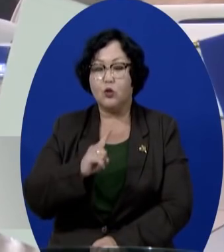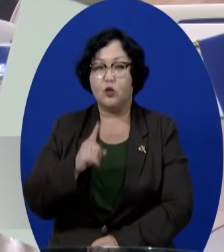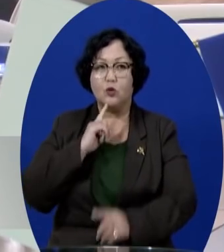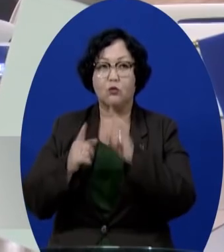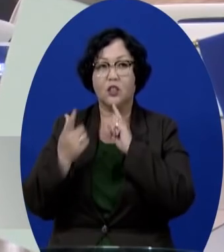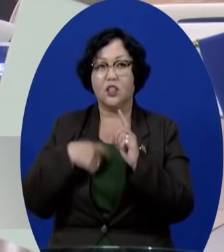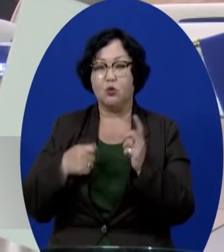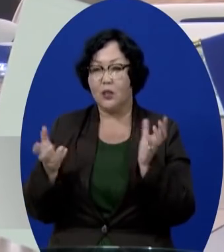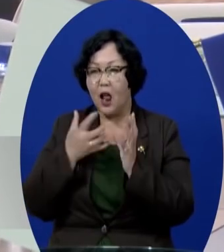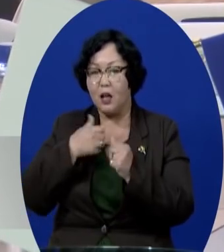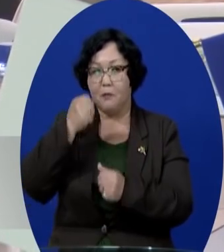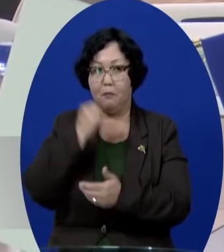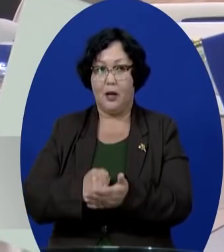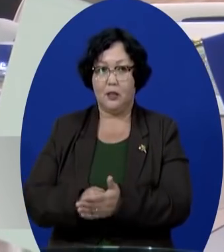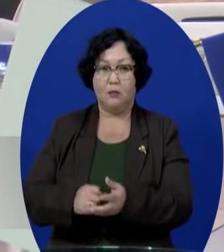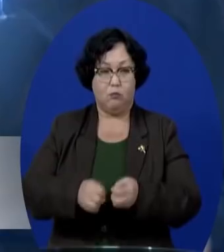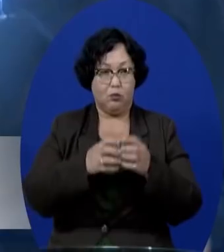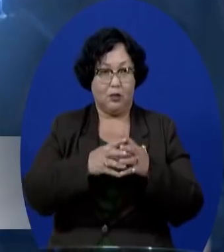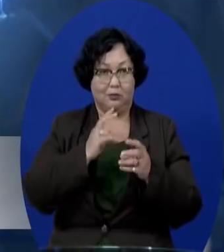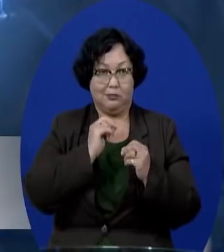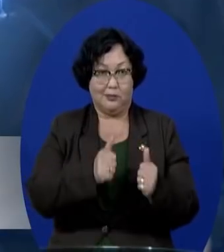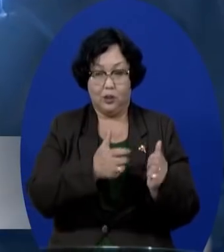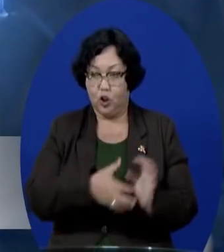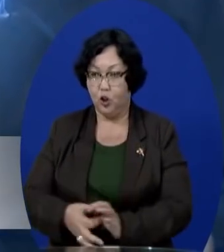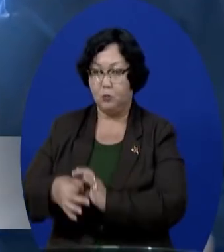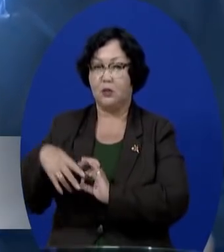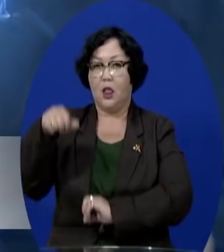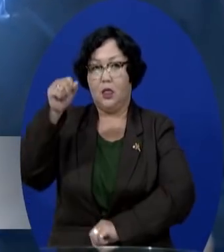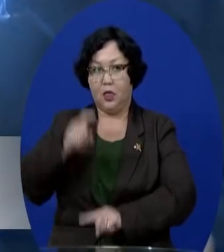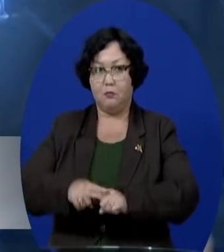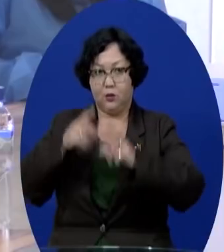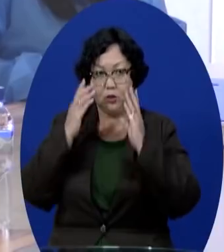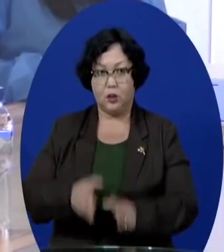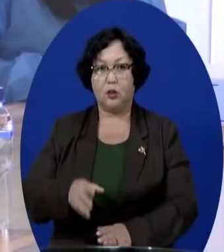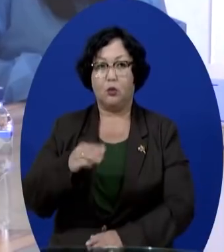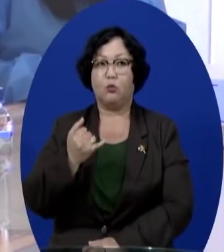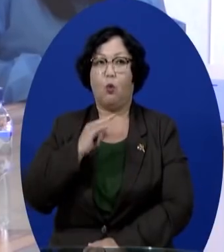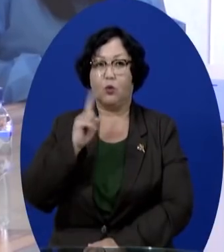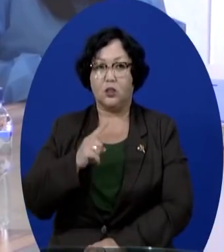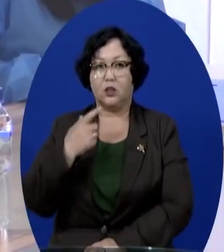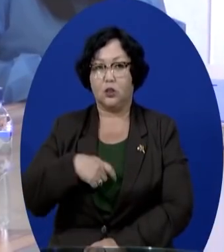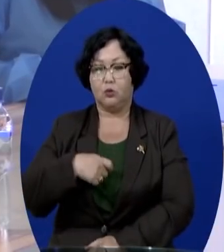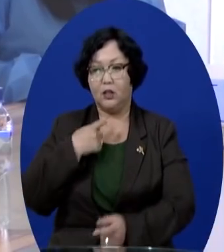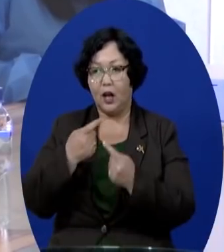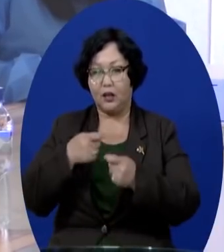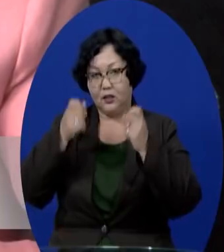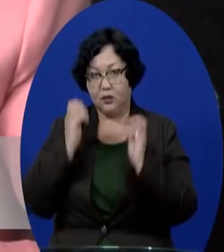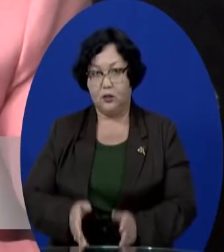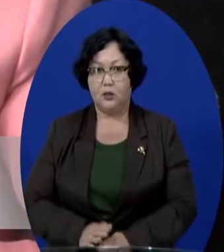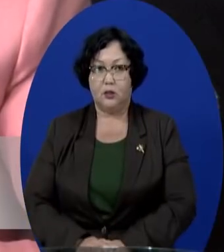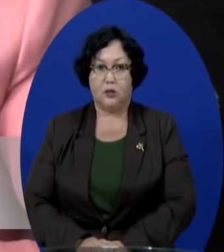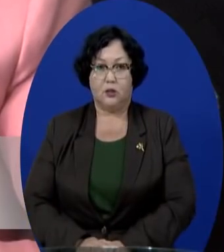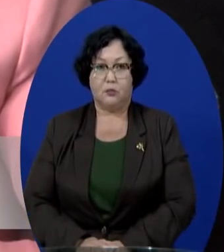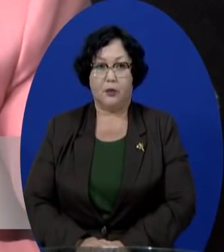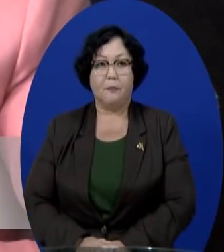батлсанаар гүйцэтгэлээр санхүүжилсэн орлогосоо цалингаа нэмэгдүүлэх шийдвэрийг төлөөлөн өдөрдох зөвлөлөөс нь гаргаж хэрэгжүүлсэн байна. Юу